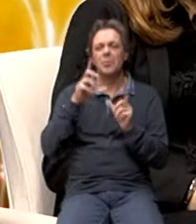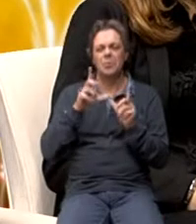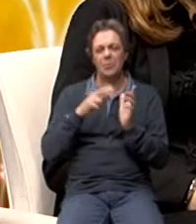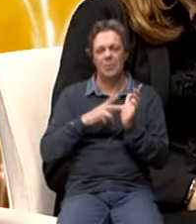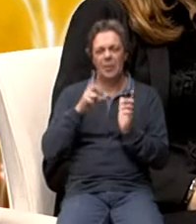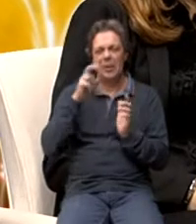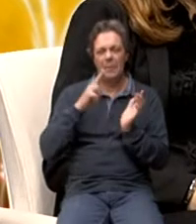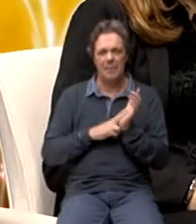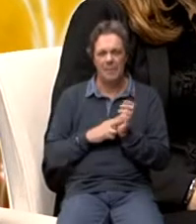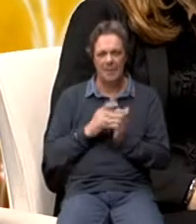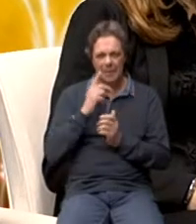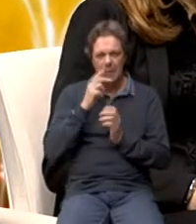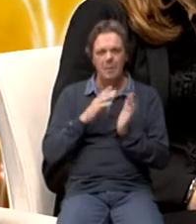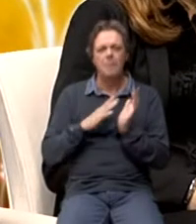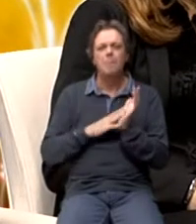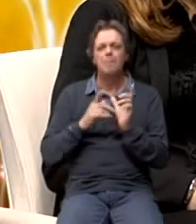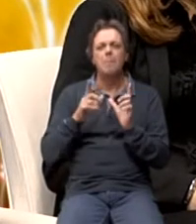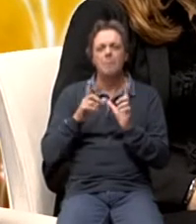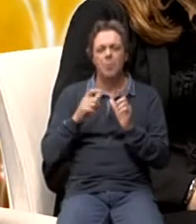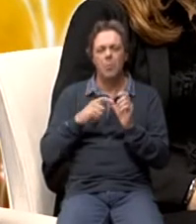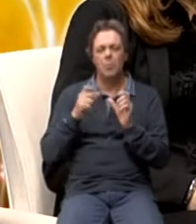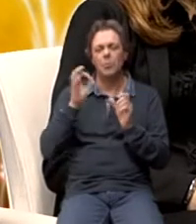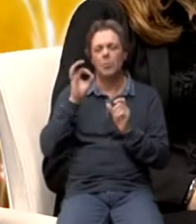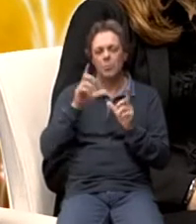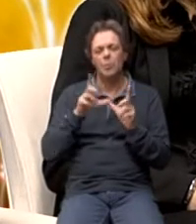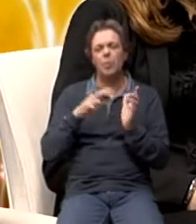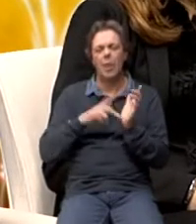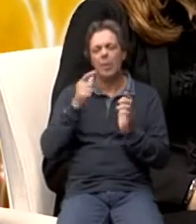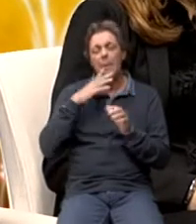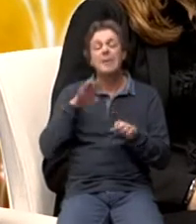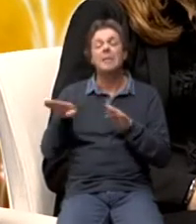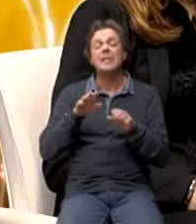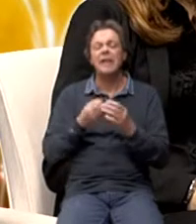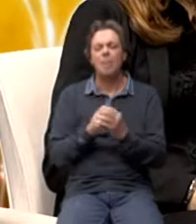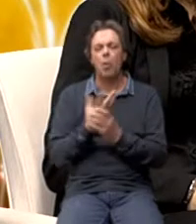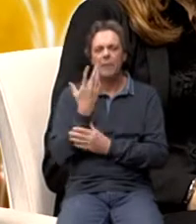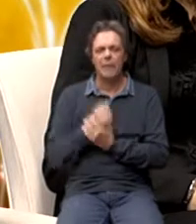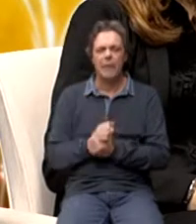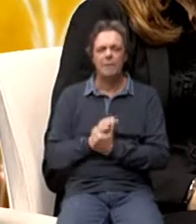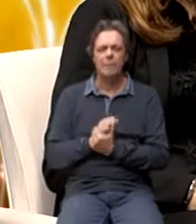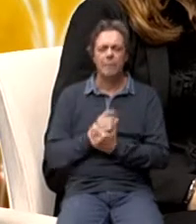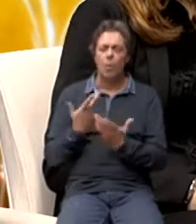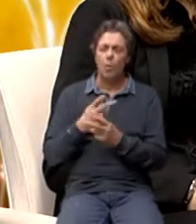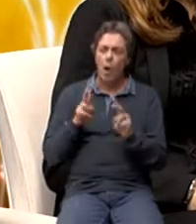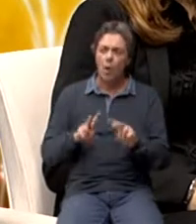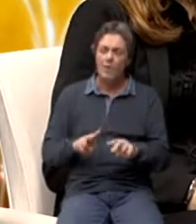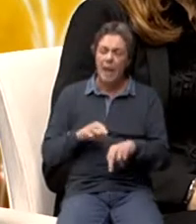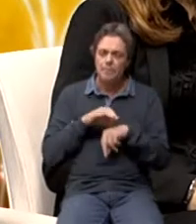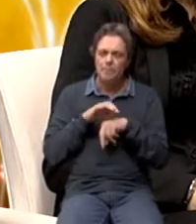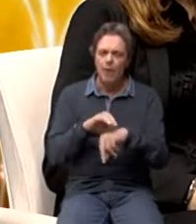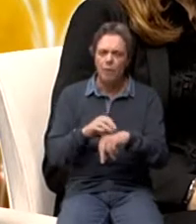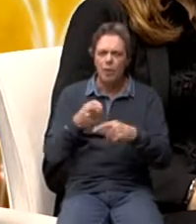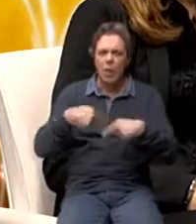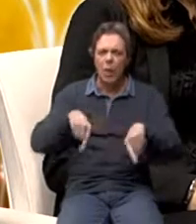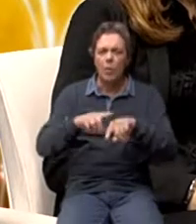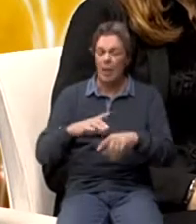tri puta preselila u muslin. Musulin iz Ministarstva poljoprivrede, koja u stvari vodi odjel,